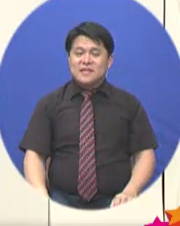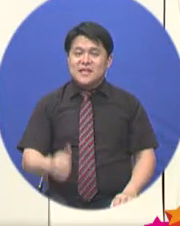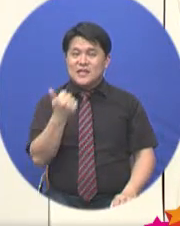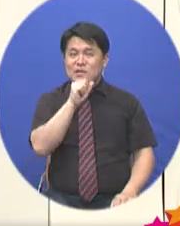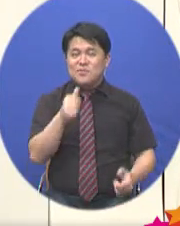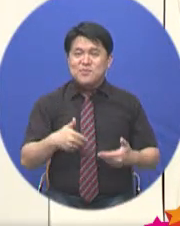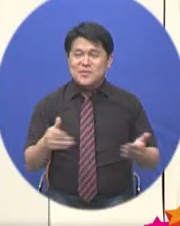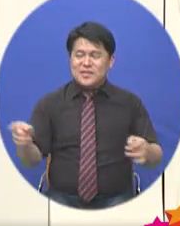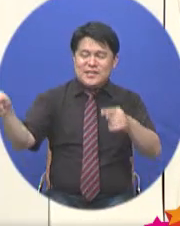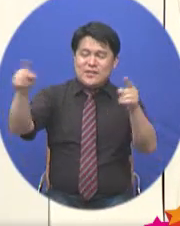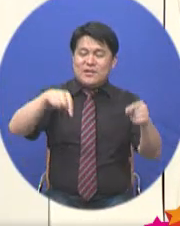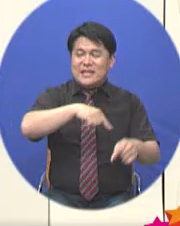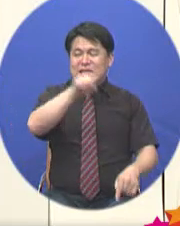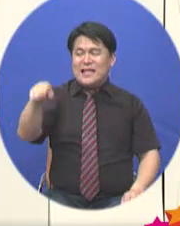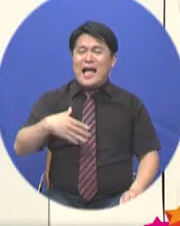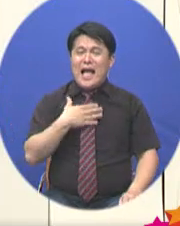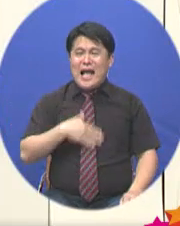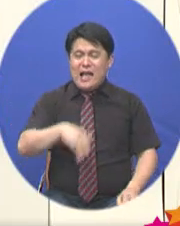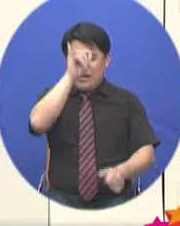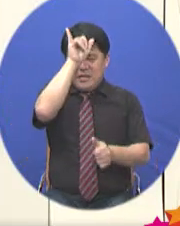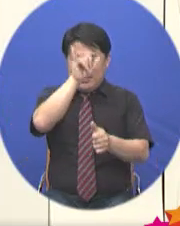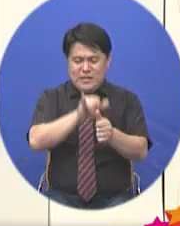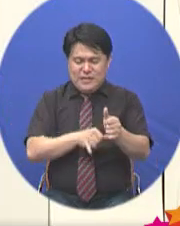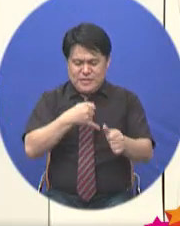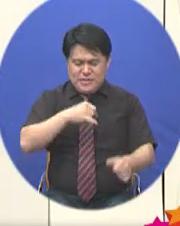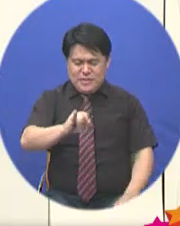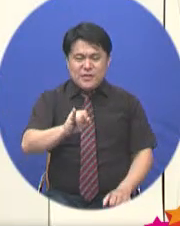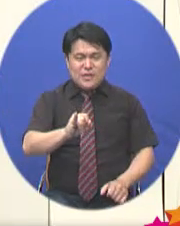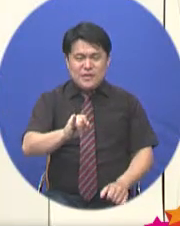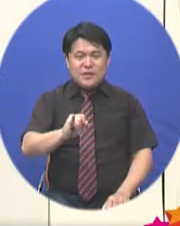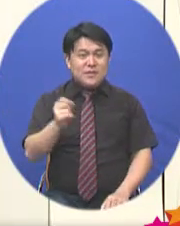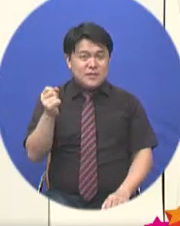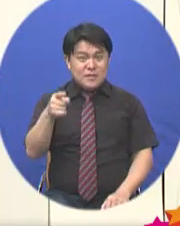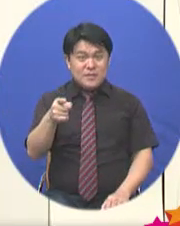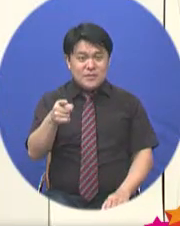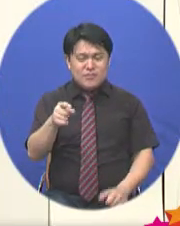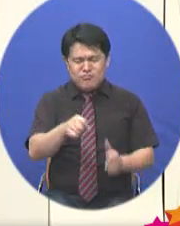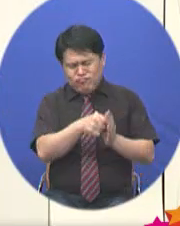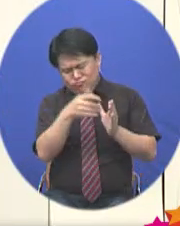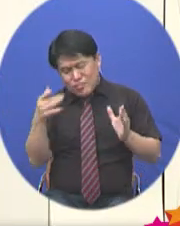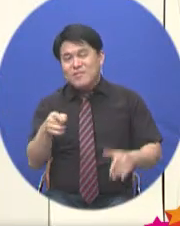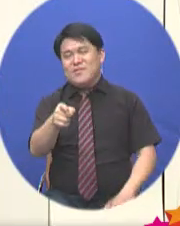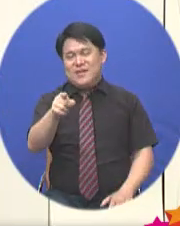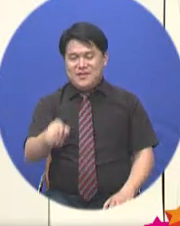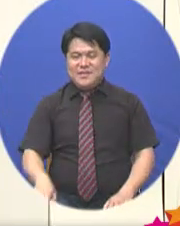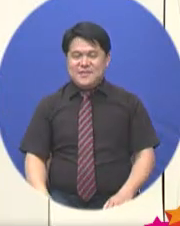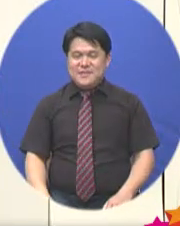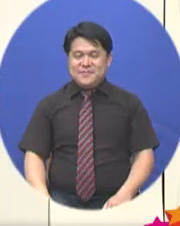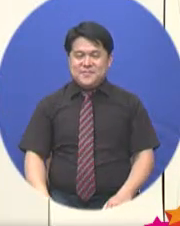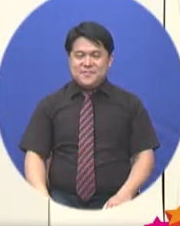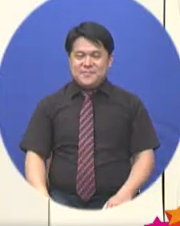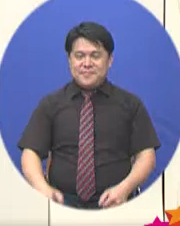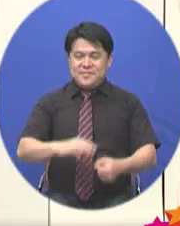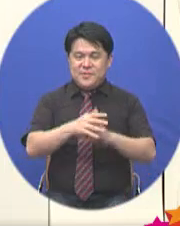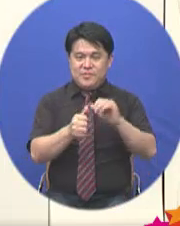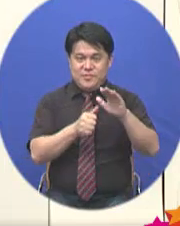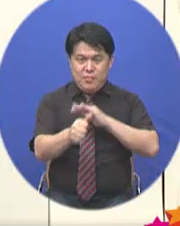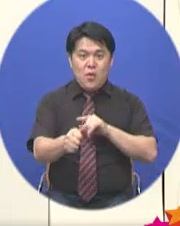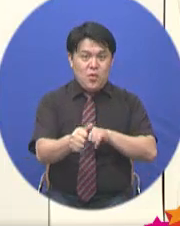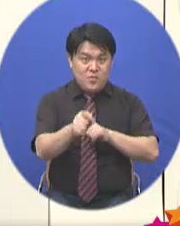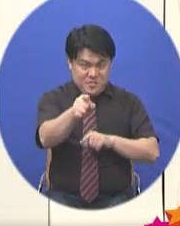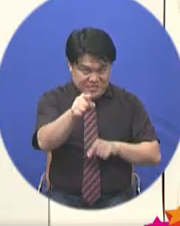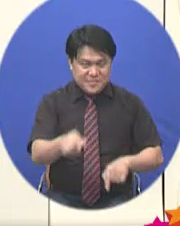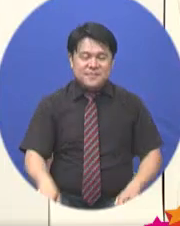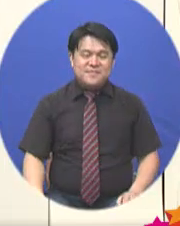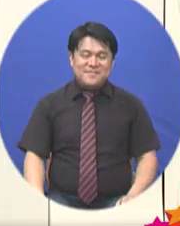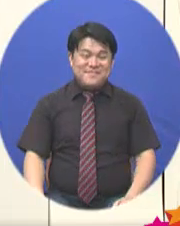소개해도 전국에서 효녀 최미란, 효부 최미란 이렇게 알고 있어요. 아, 대구를 대표하는